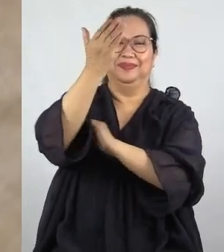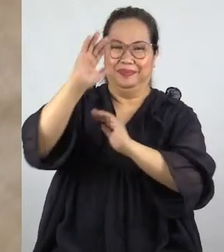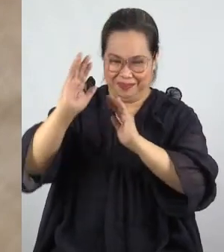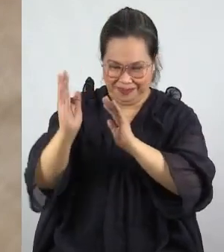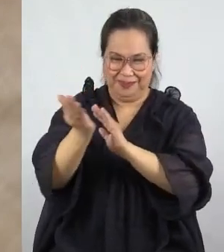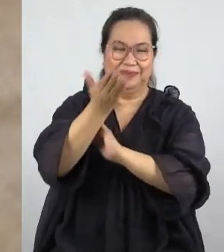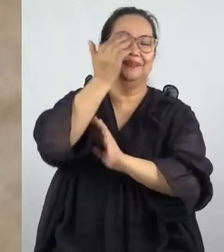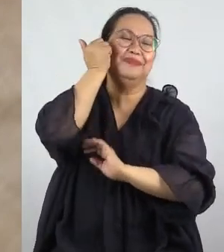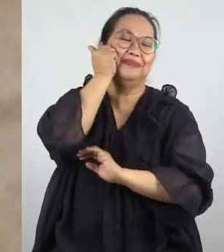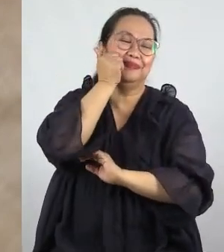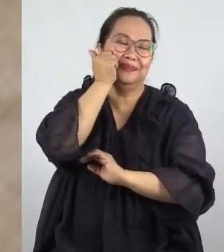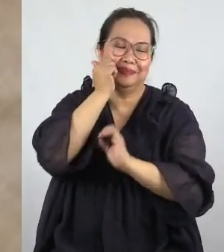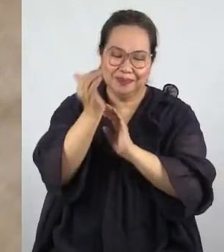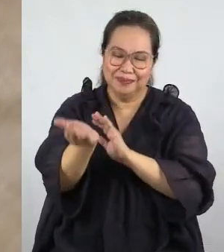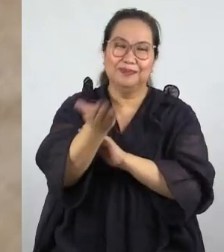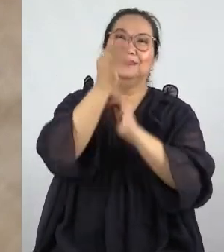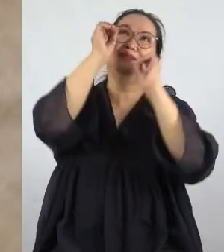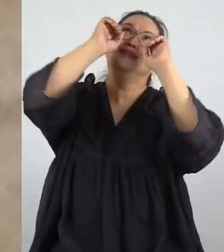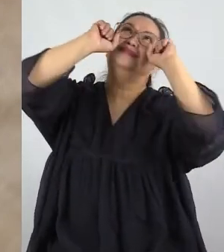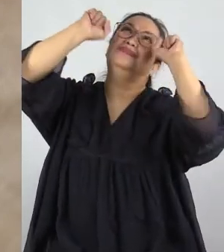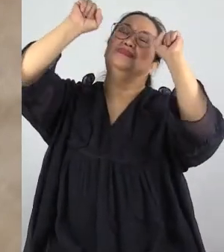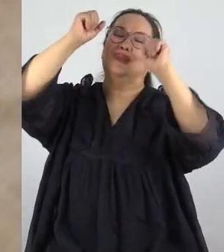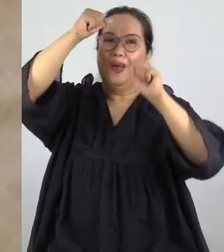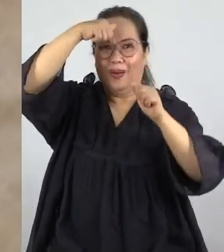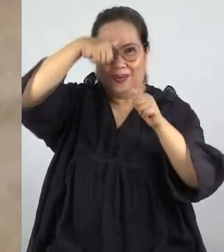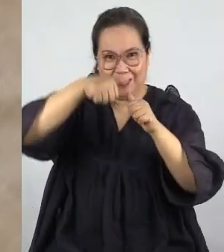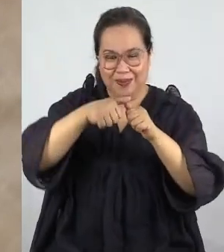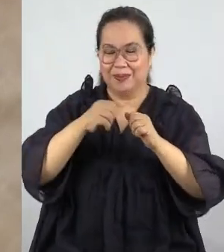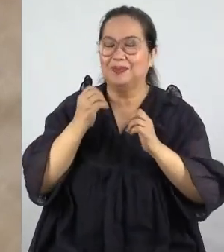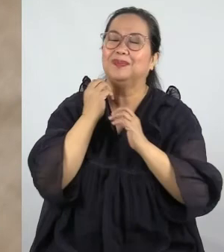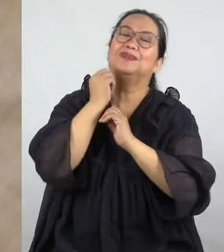ating paggising sa ating buhay.